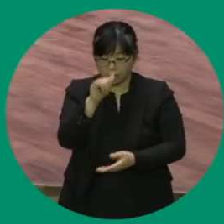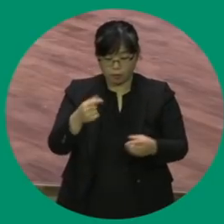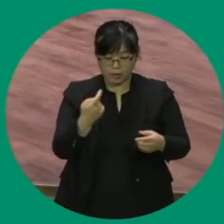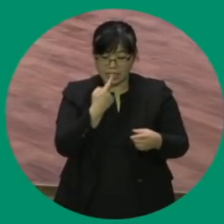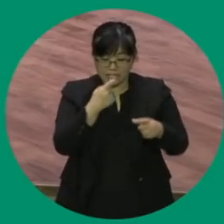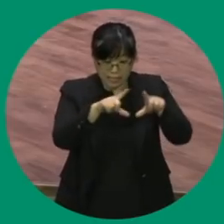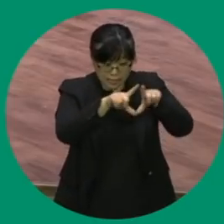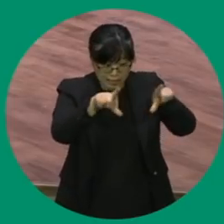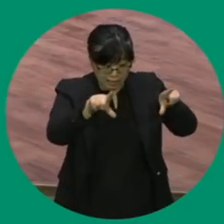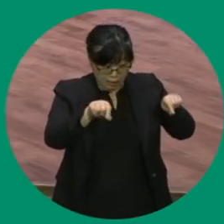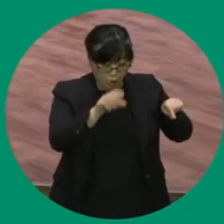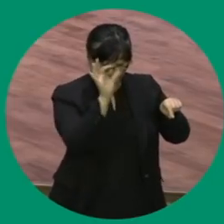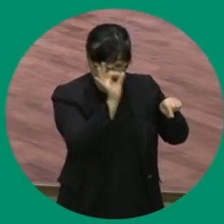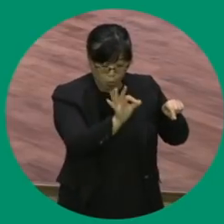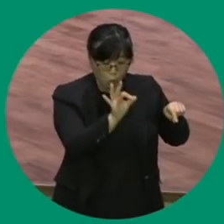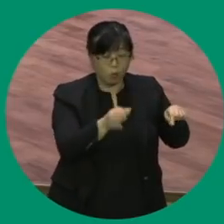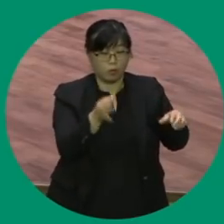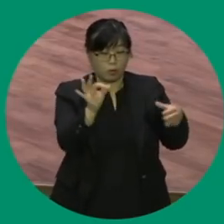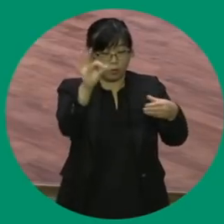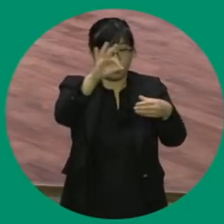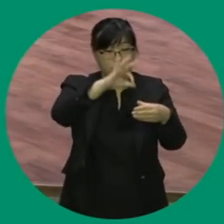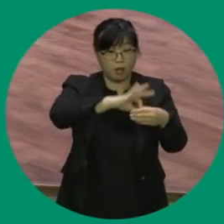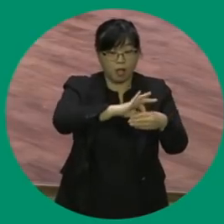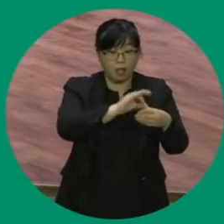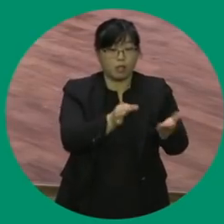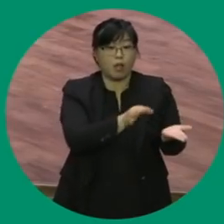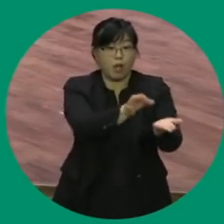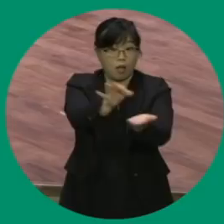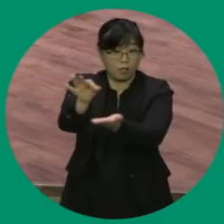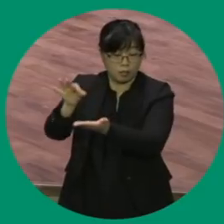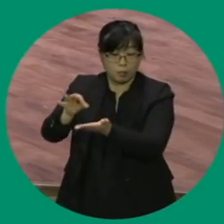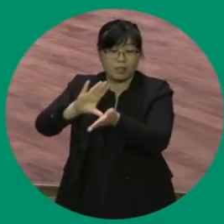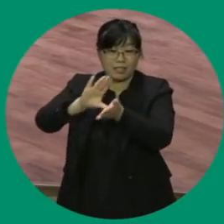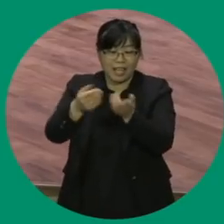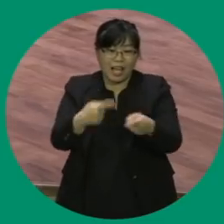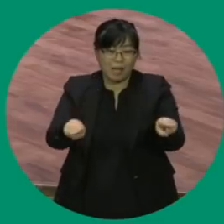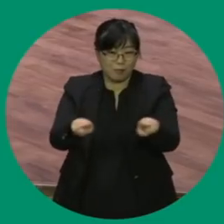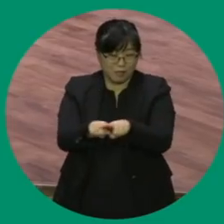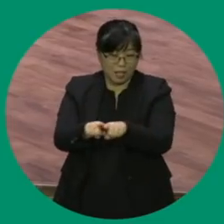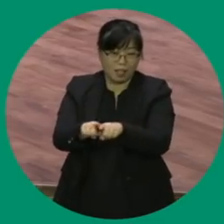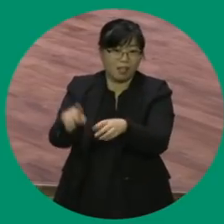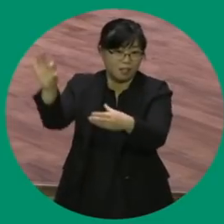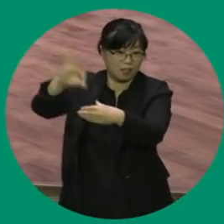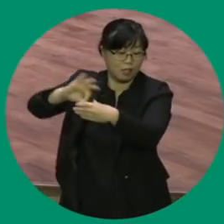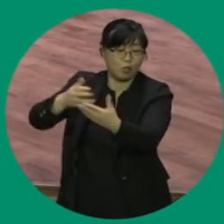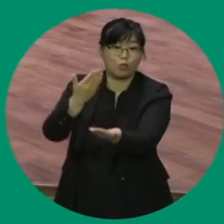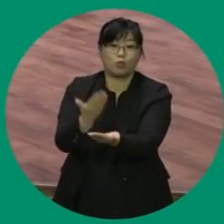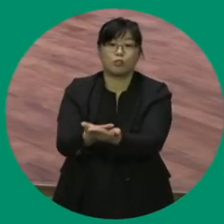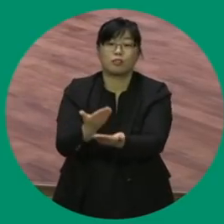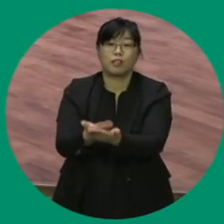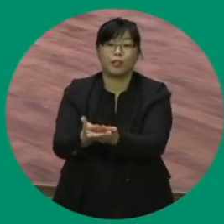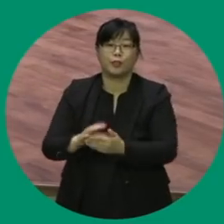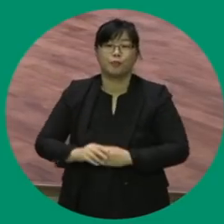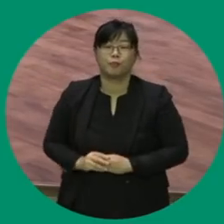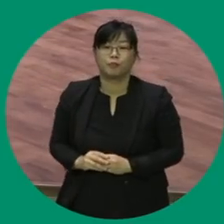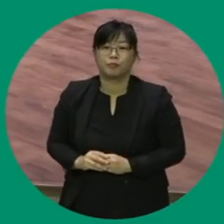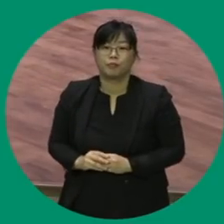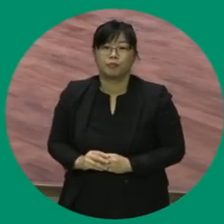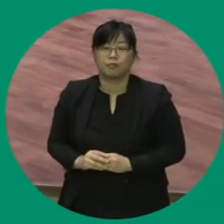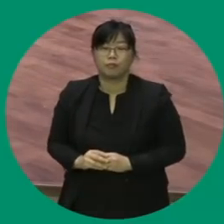신학 정립과 다민족 목회자 신학 재교육 및 전도 훈련 후대 목회자 양성을 위해 동참해 주시기